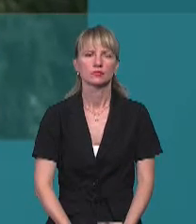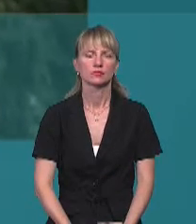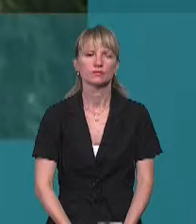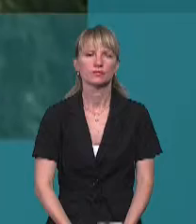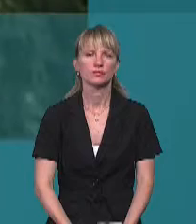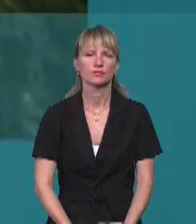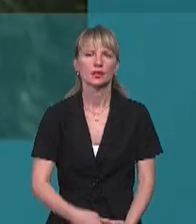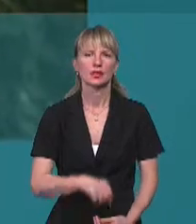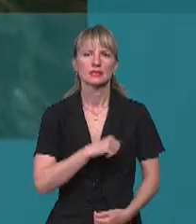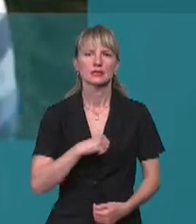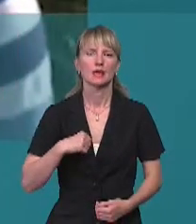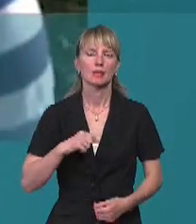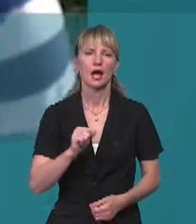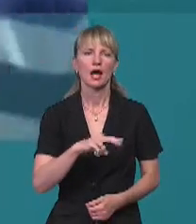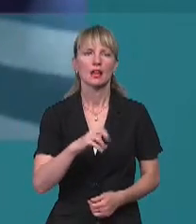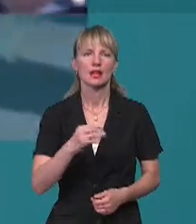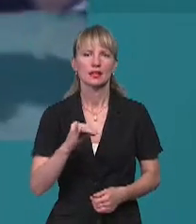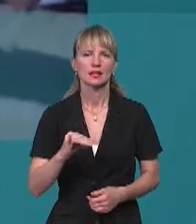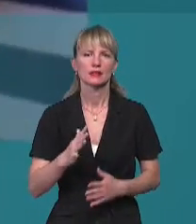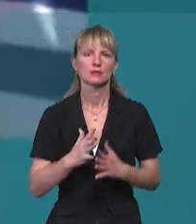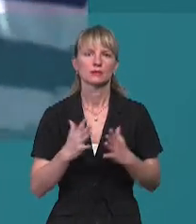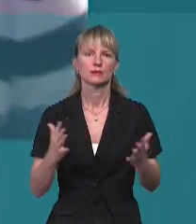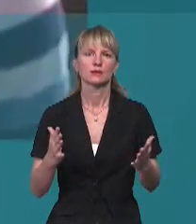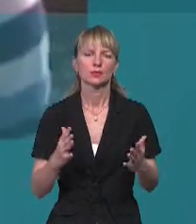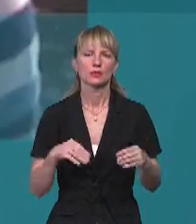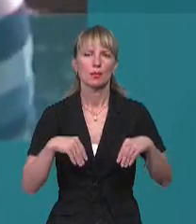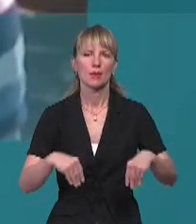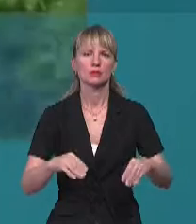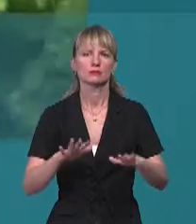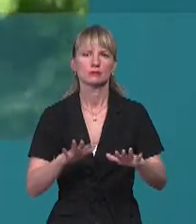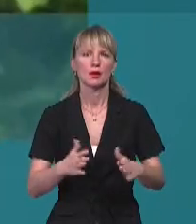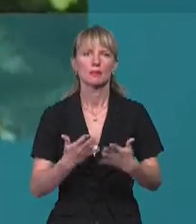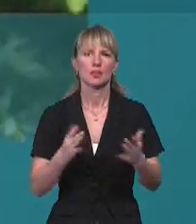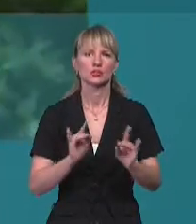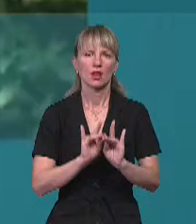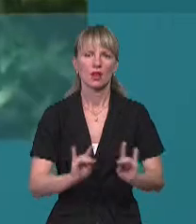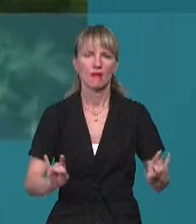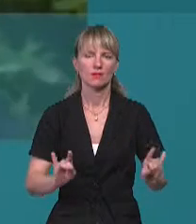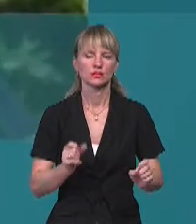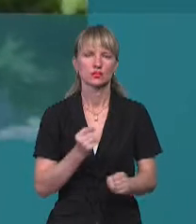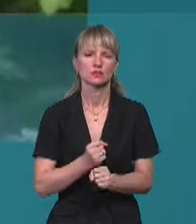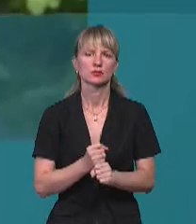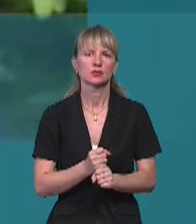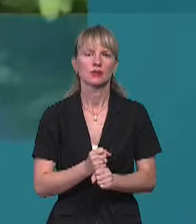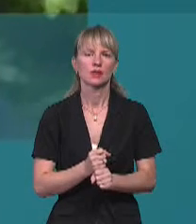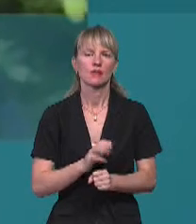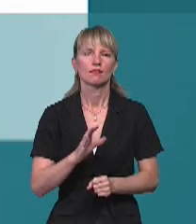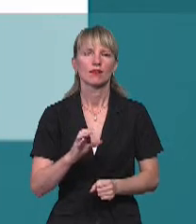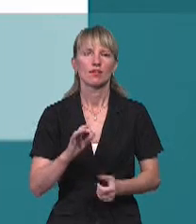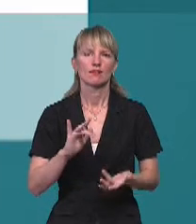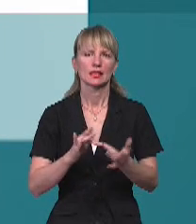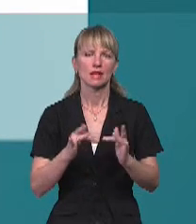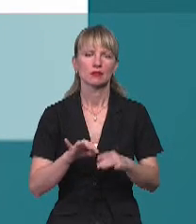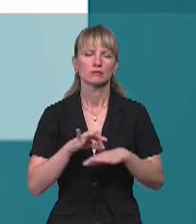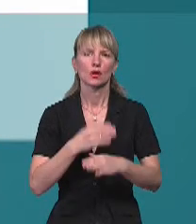самі алеї, по-перше, більше посадочних місць, більше лавочок. Світлана Рясик рік тому у соціальній мережі пройшло